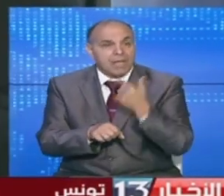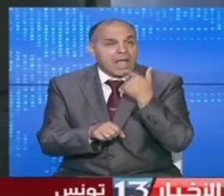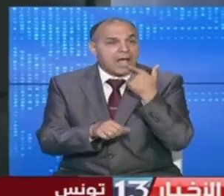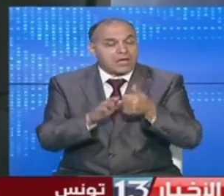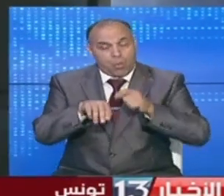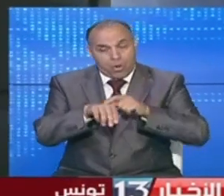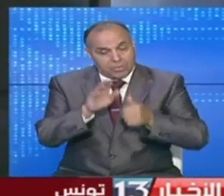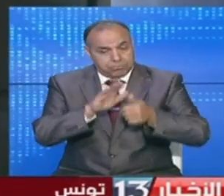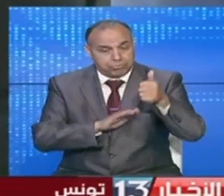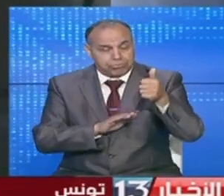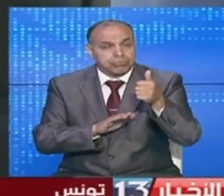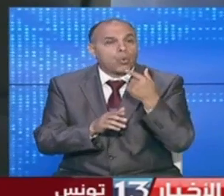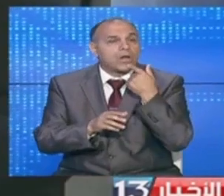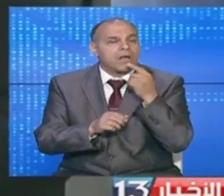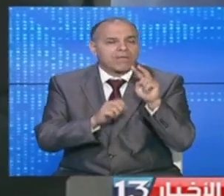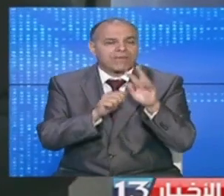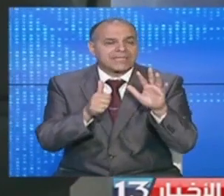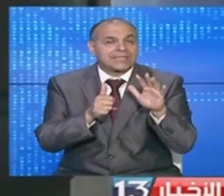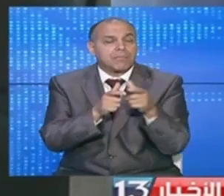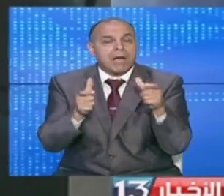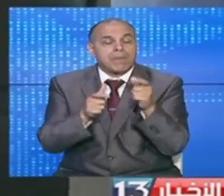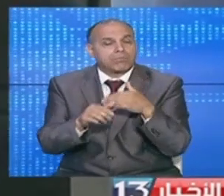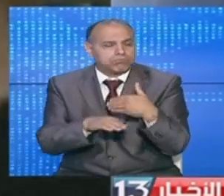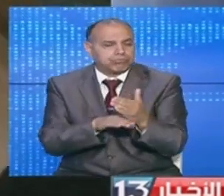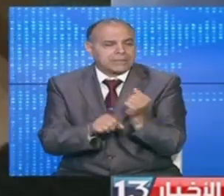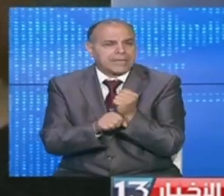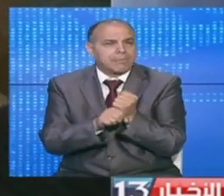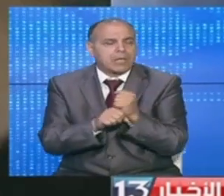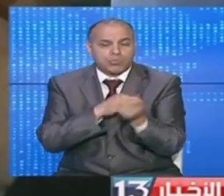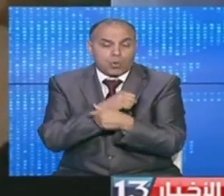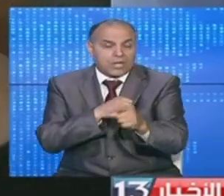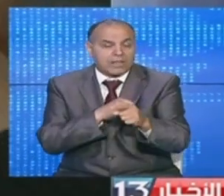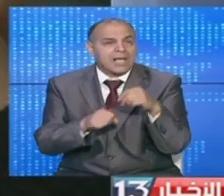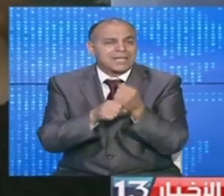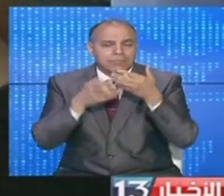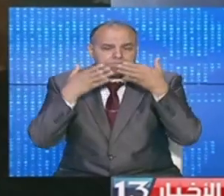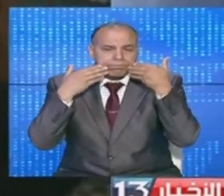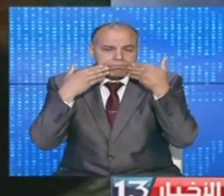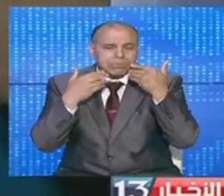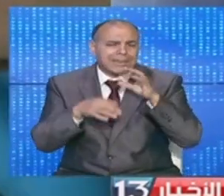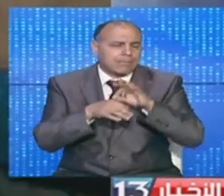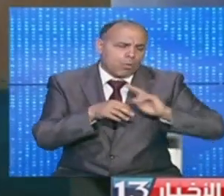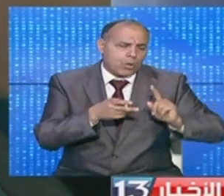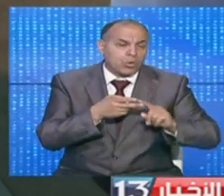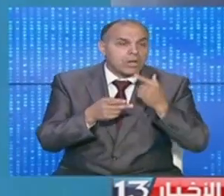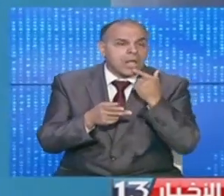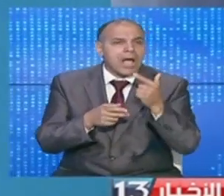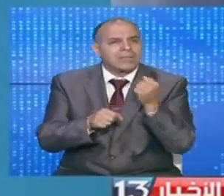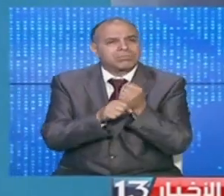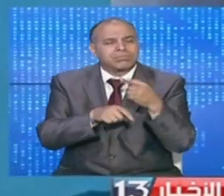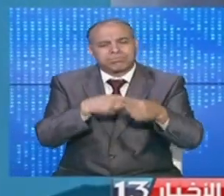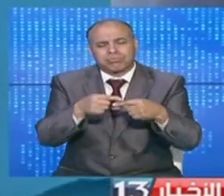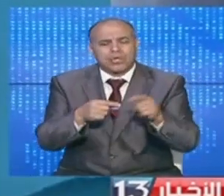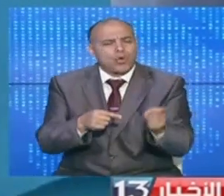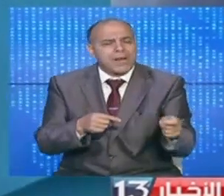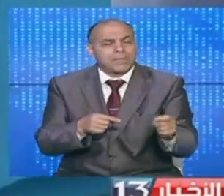لإنجاح المرحلة الحالية يشرع 26 مصنعا تونسيا مطلع الأسبوع الحالي في إنتاج الكمامات غير الطبية ذات الاستعمال